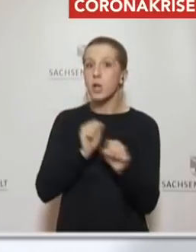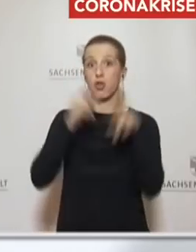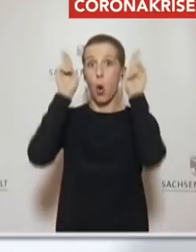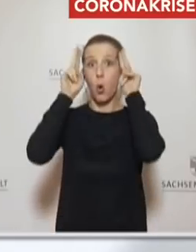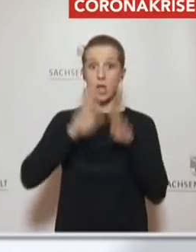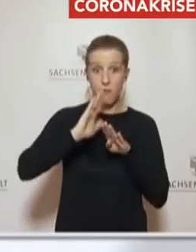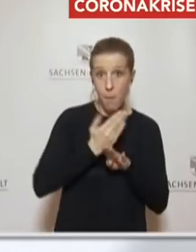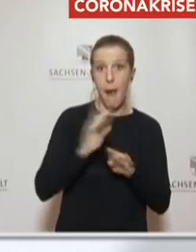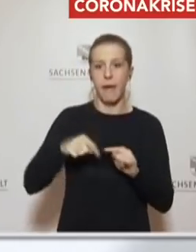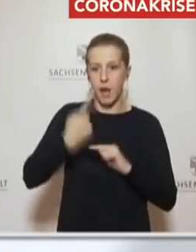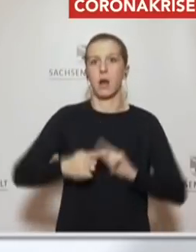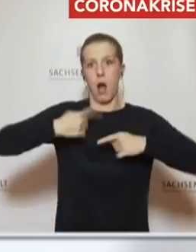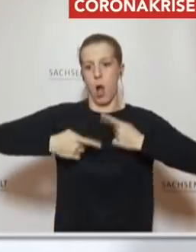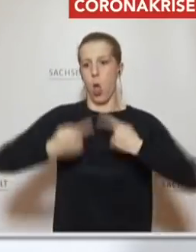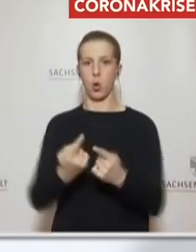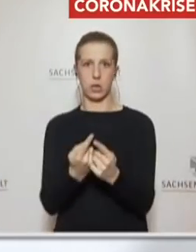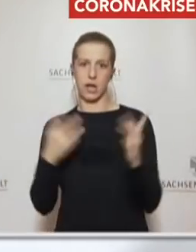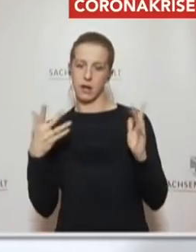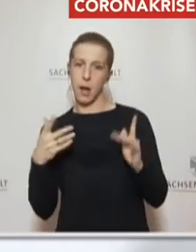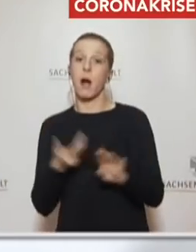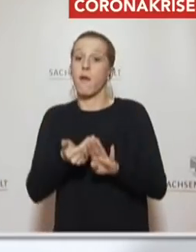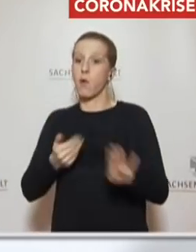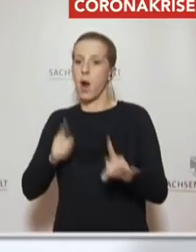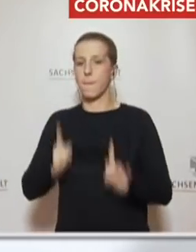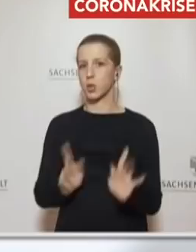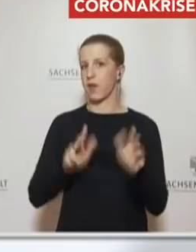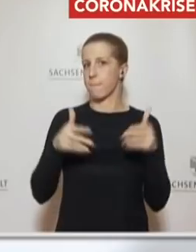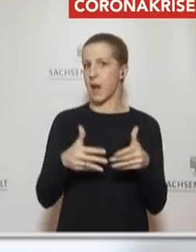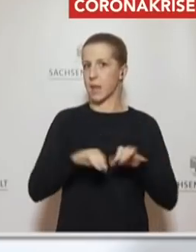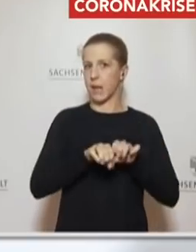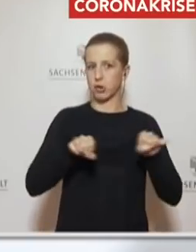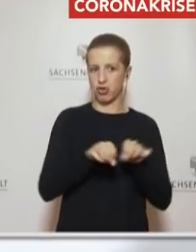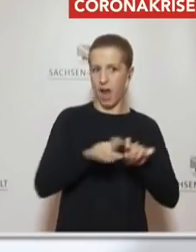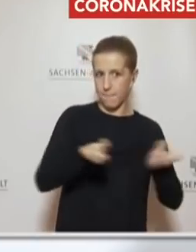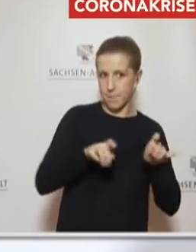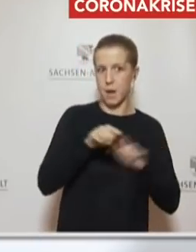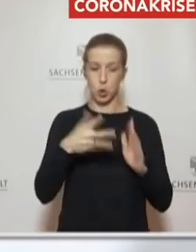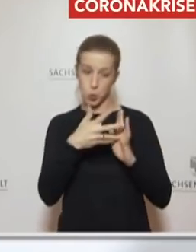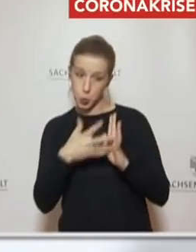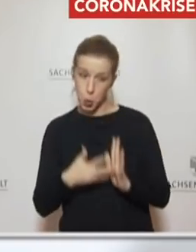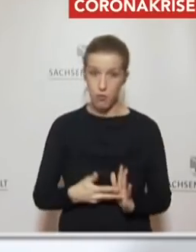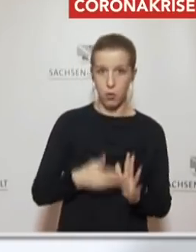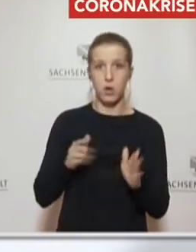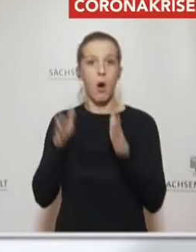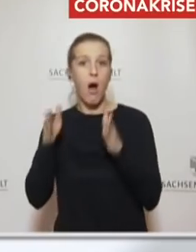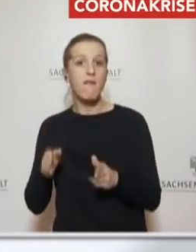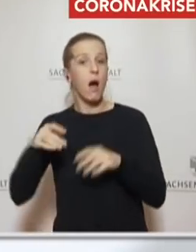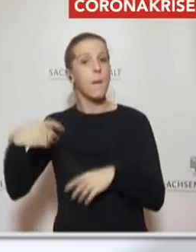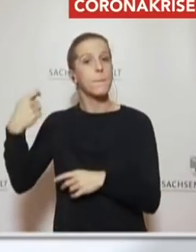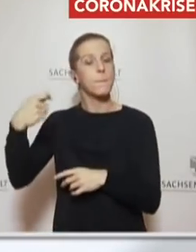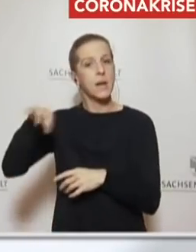beginnen, nach entsprechender Prüfung durch Pandemiestab und das entsprechende Fachministerium, je nachdem, wo es